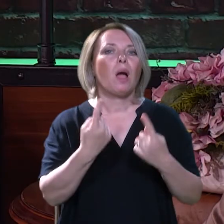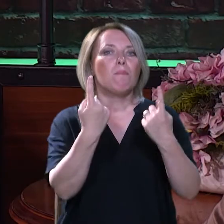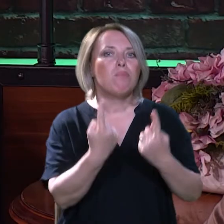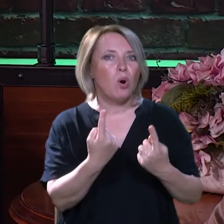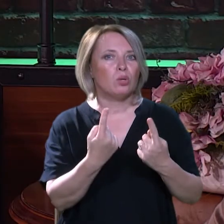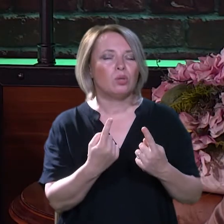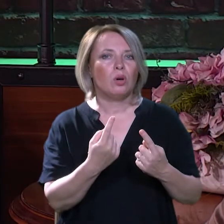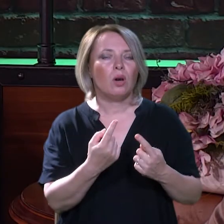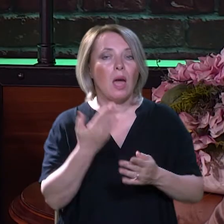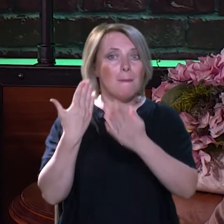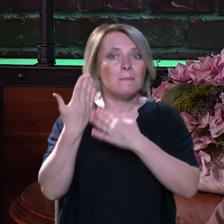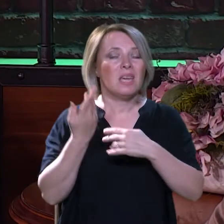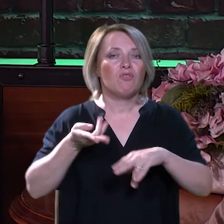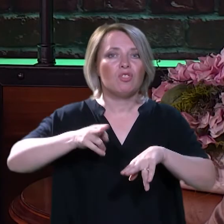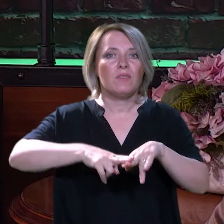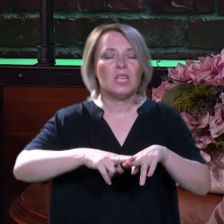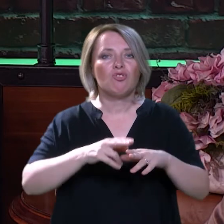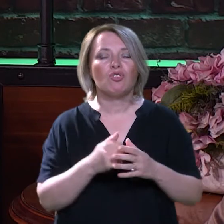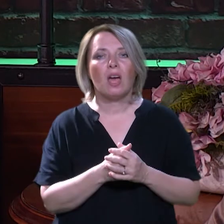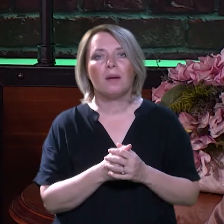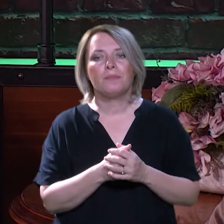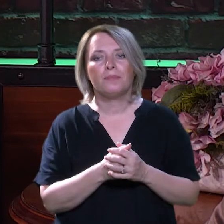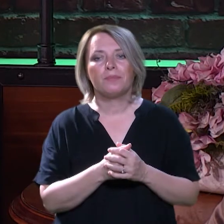postoji i sada, a prije još više.